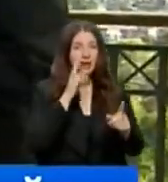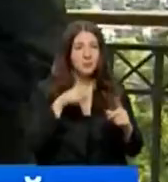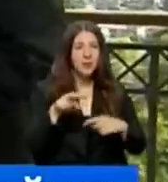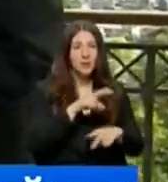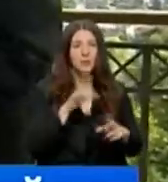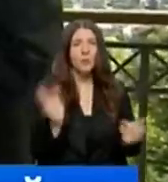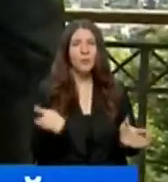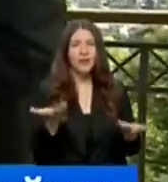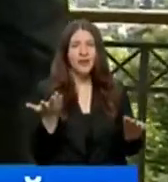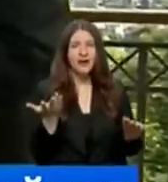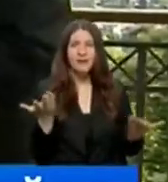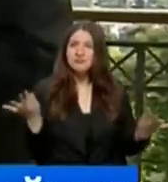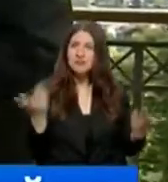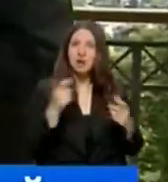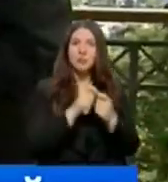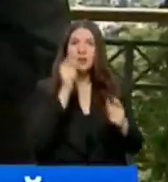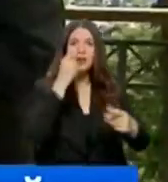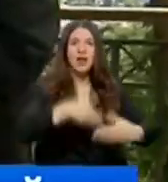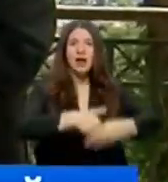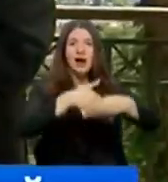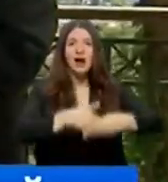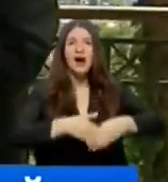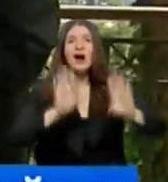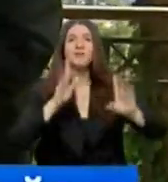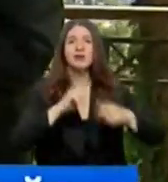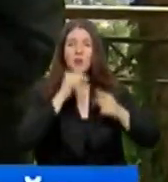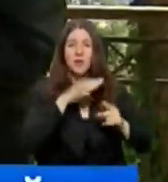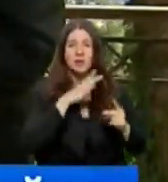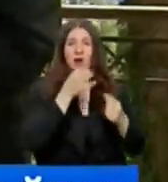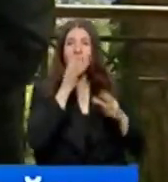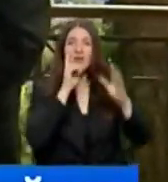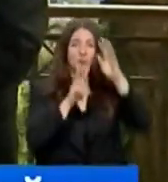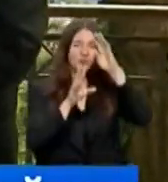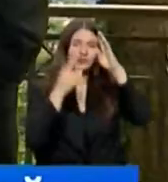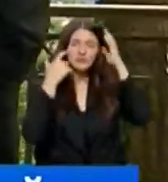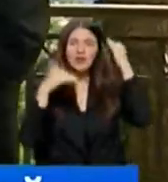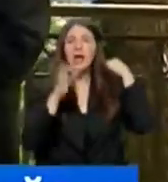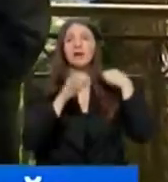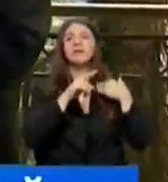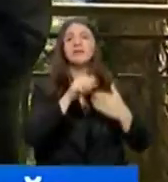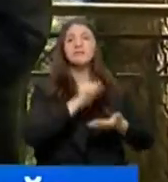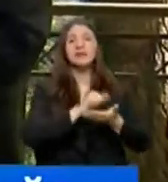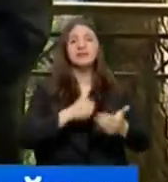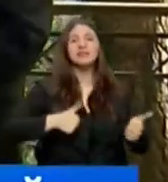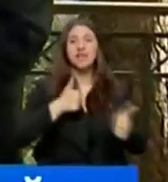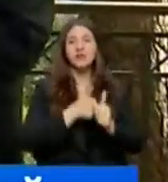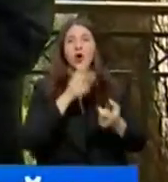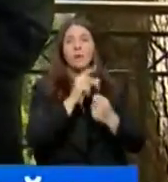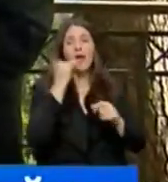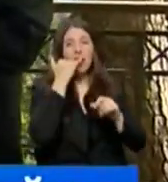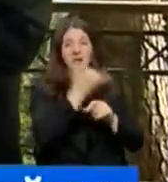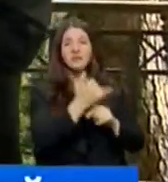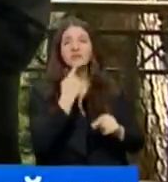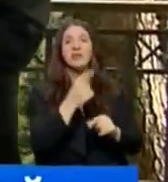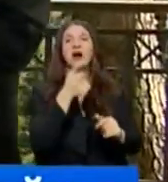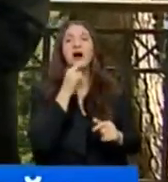Evet. Hoppala Arınç'la tokalaşmada Kılıçdaroğlu diye bir haber gördüm. Evet. Şaşırdım, hemen sizin basın danışmanınızı Ömer'i de aradım.